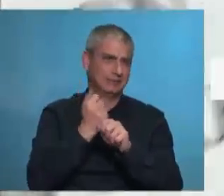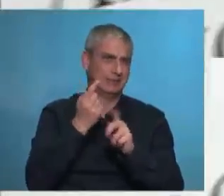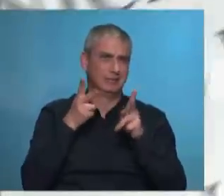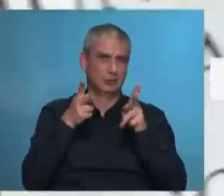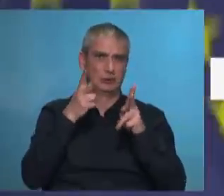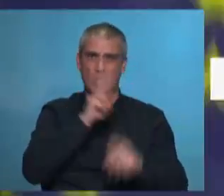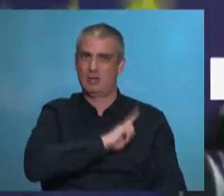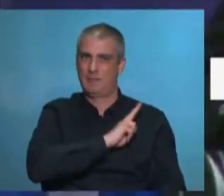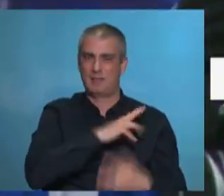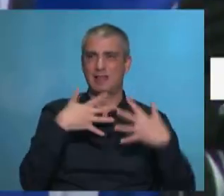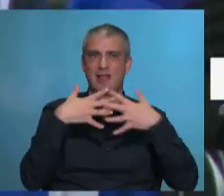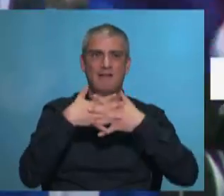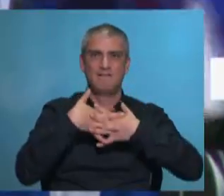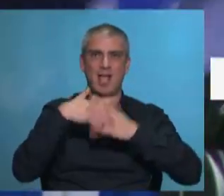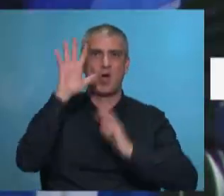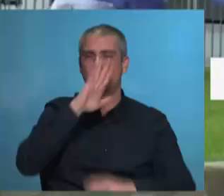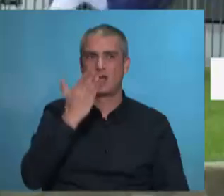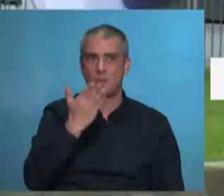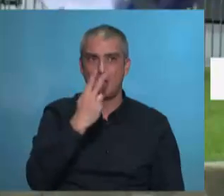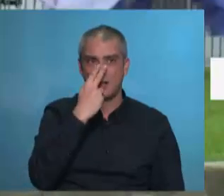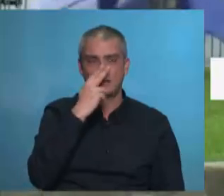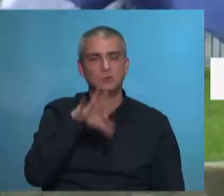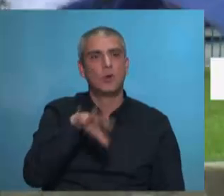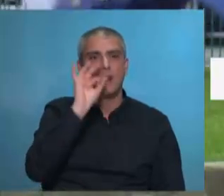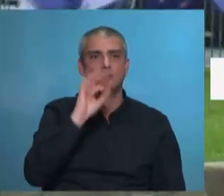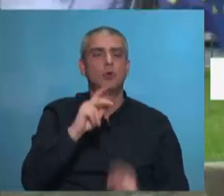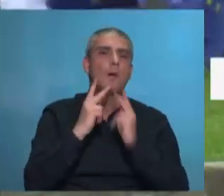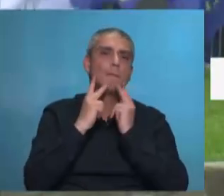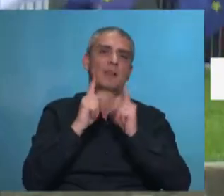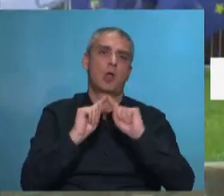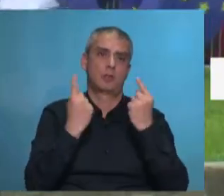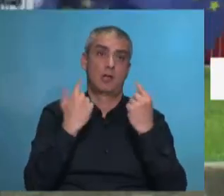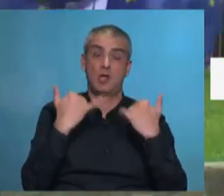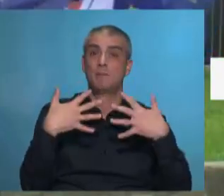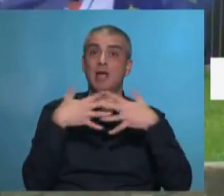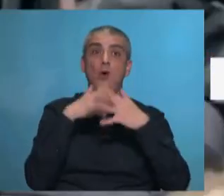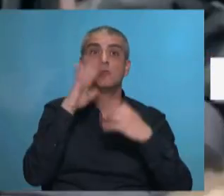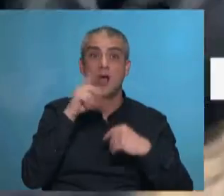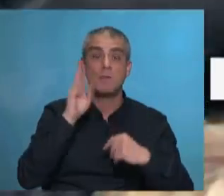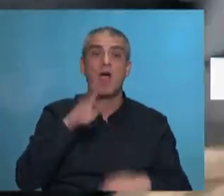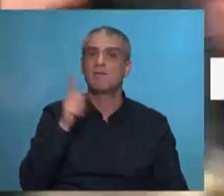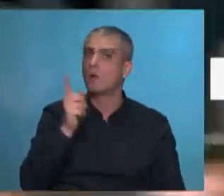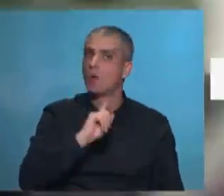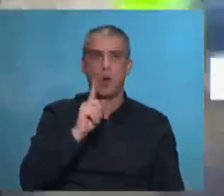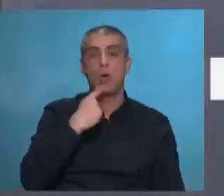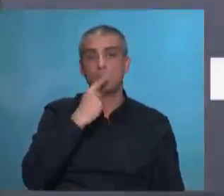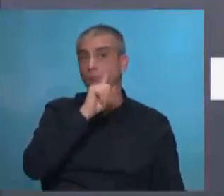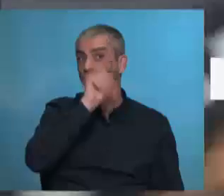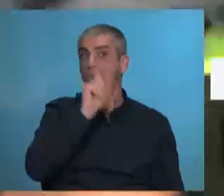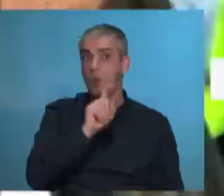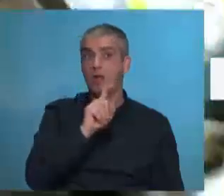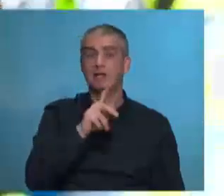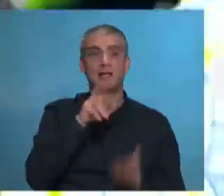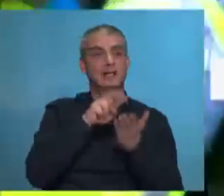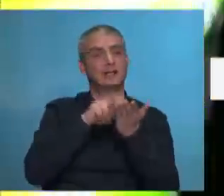מבריטניה ומהאיחוד האירופי כולו, ינסו למצוא איזשהו פתרון אחר. היום באיחוד האירופי אפילו לא שוללים את האופציה